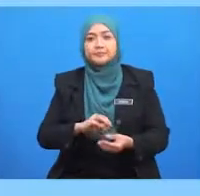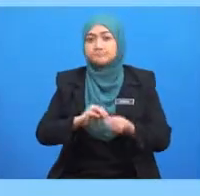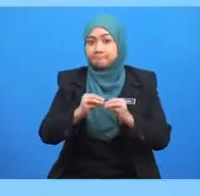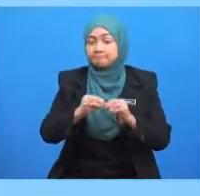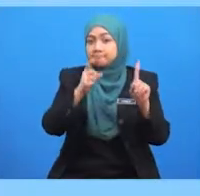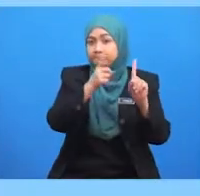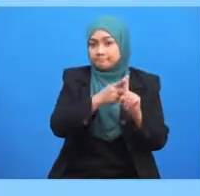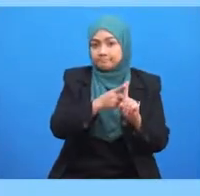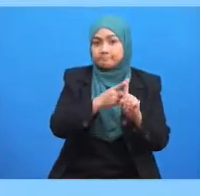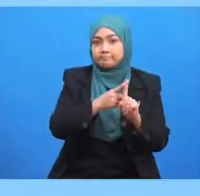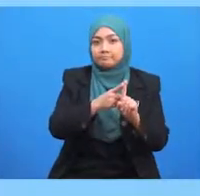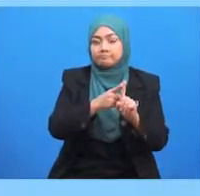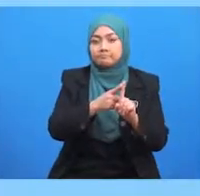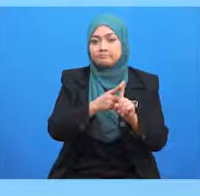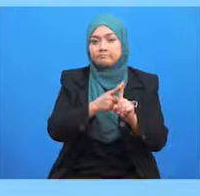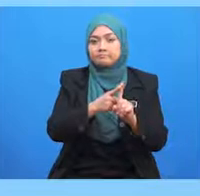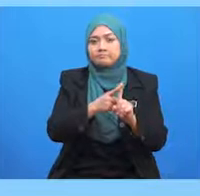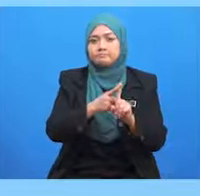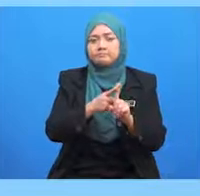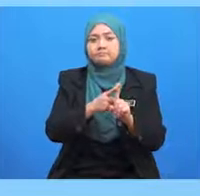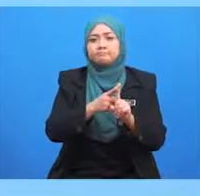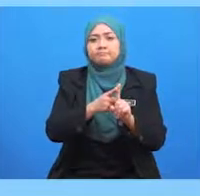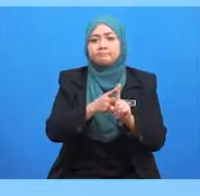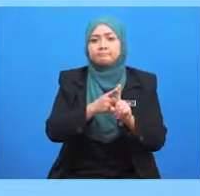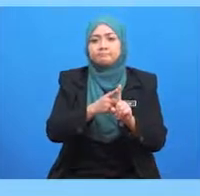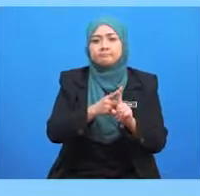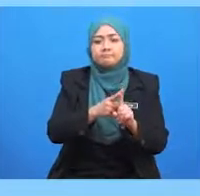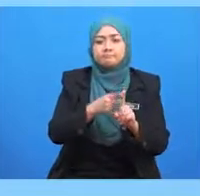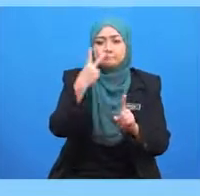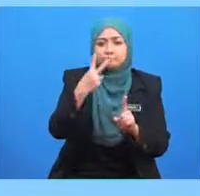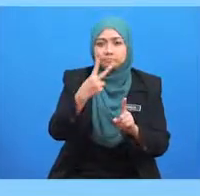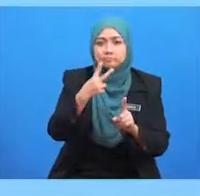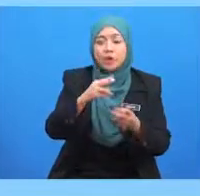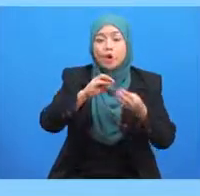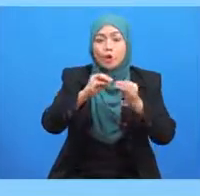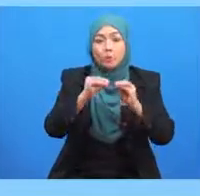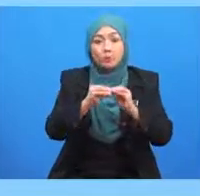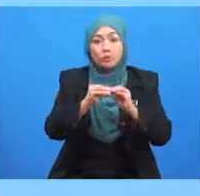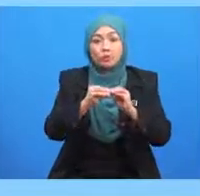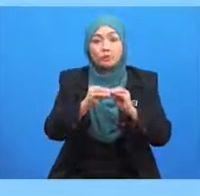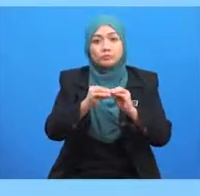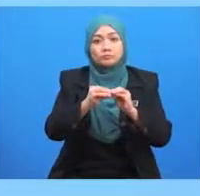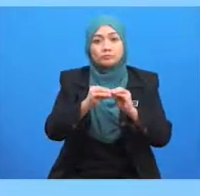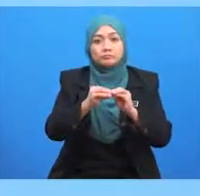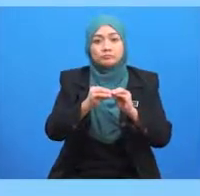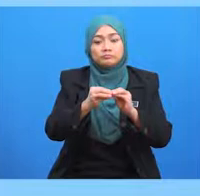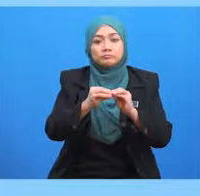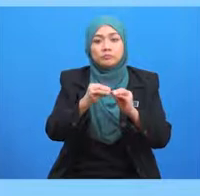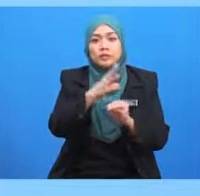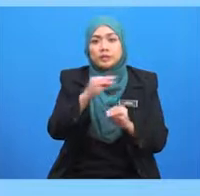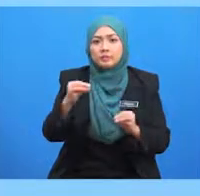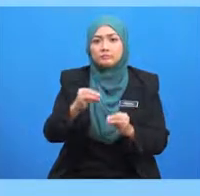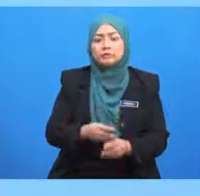mentakrifkan yang berindeks Day memperlihatkan kegunaannya menentukan